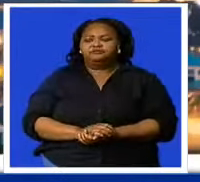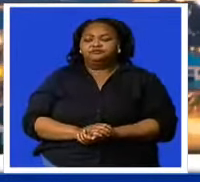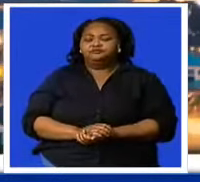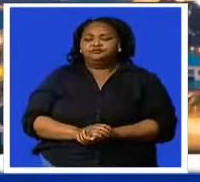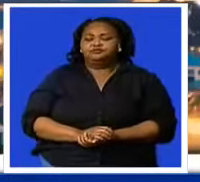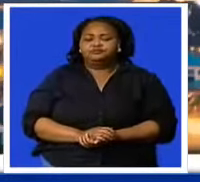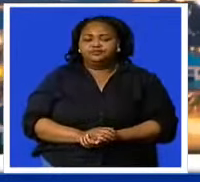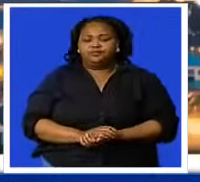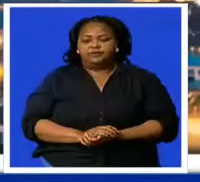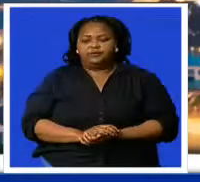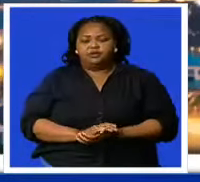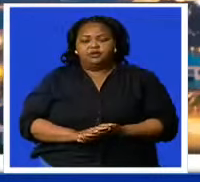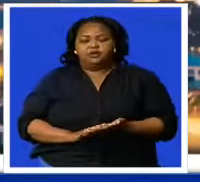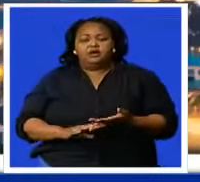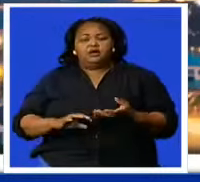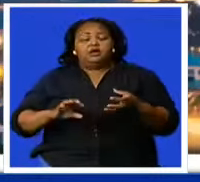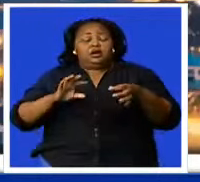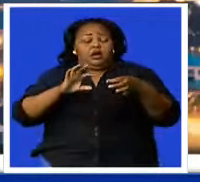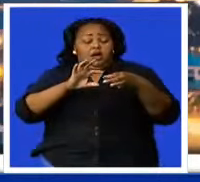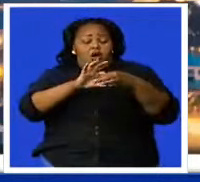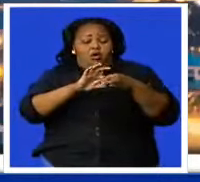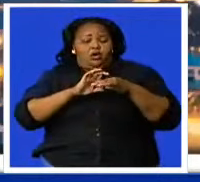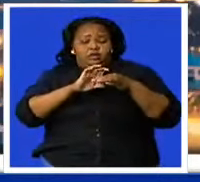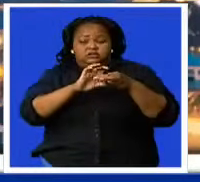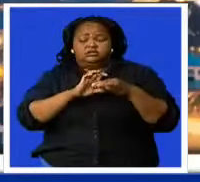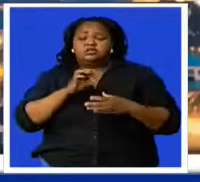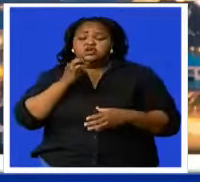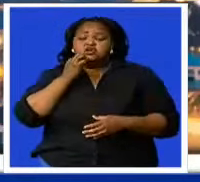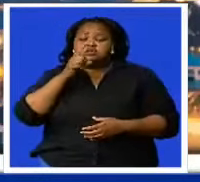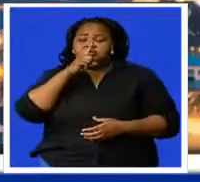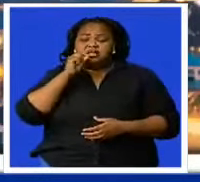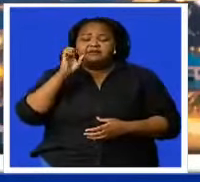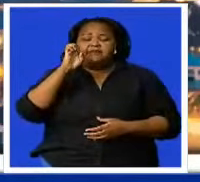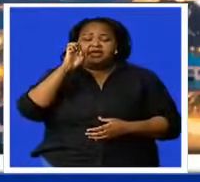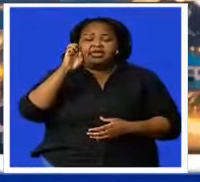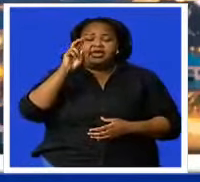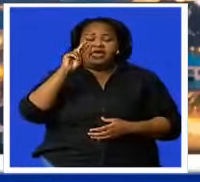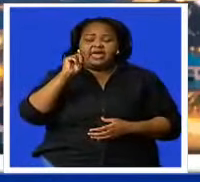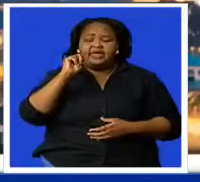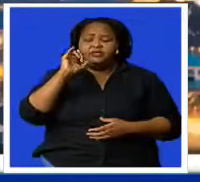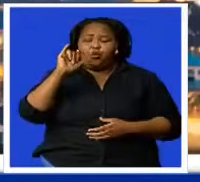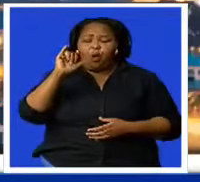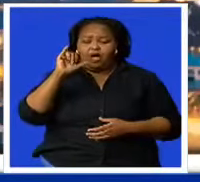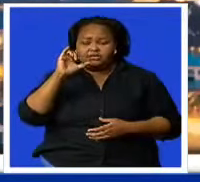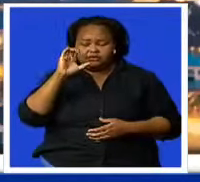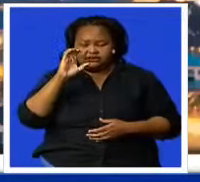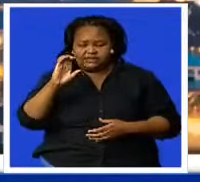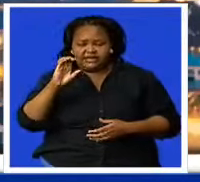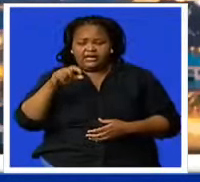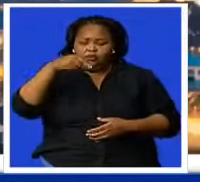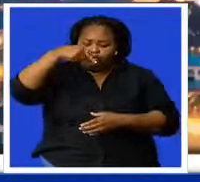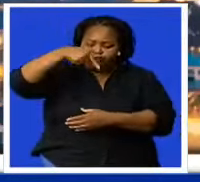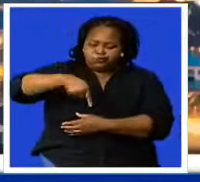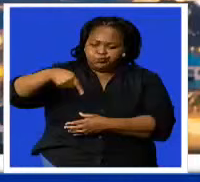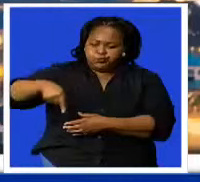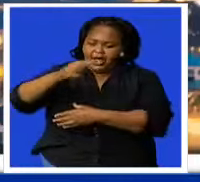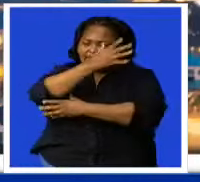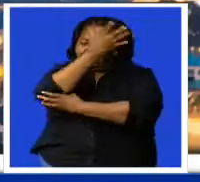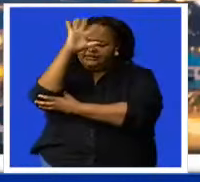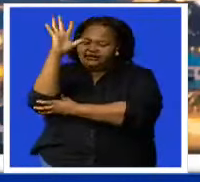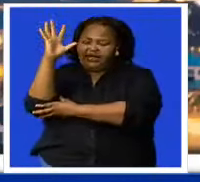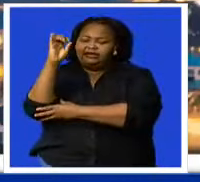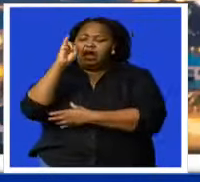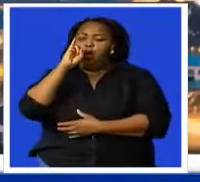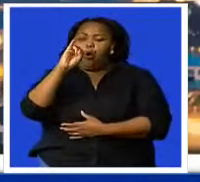Inhlangano yabantu labasha iEswatini National Youth Cooperative Alliance seyihlanyeleke tihlahla leting-120 ebandleni le-Divine